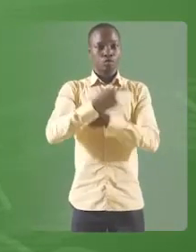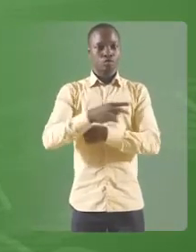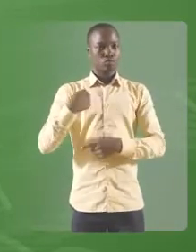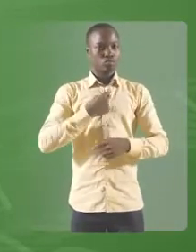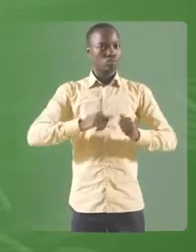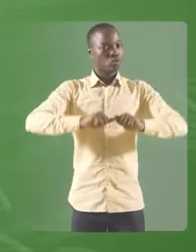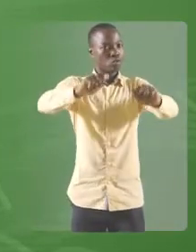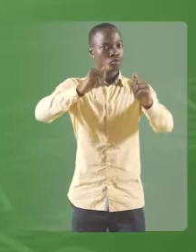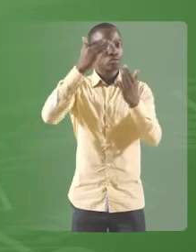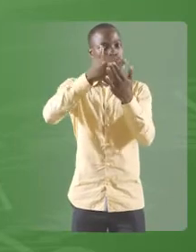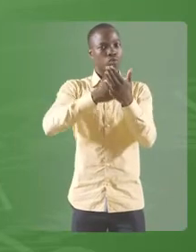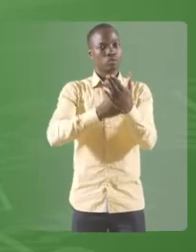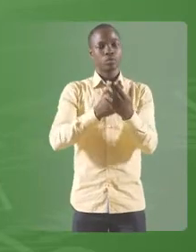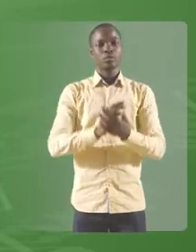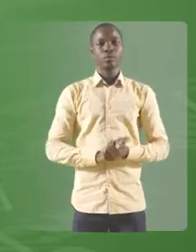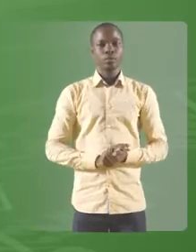aujourd'hui pour notre deuxième séance.